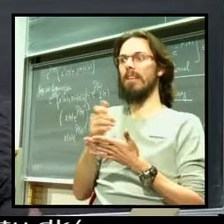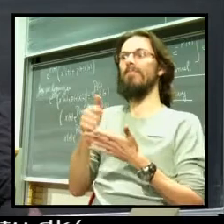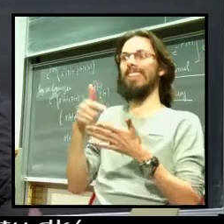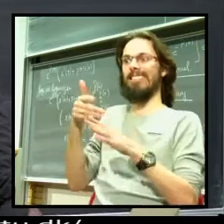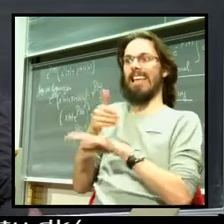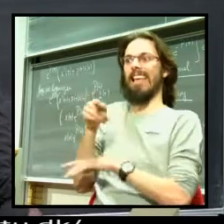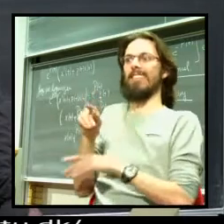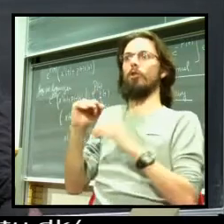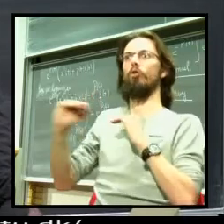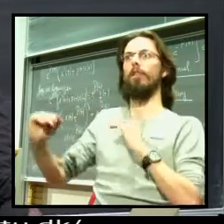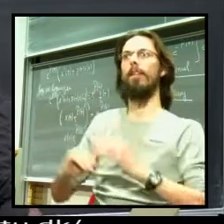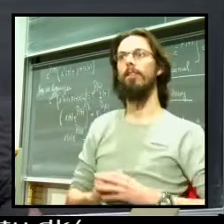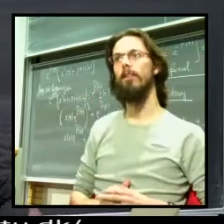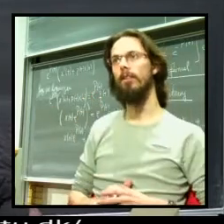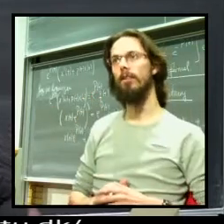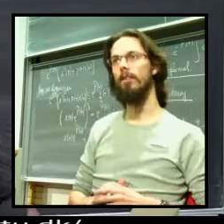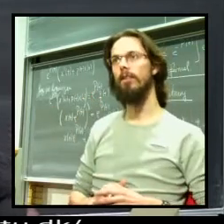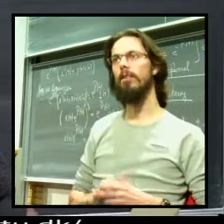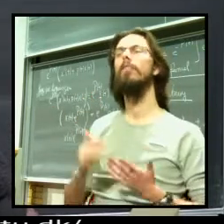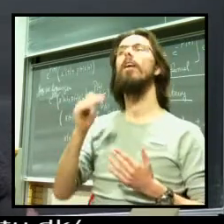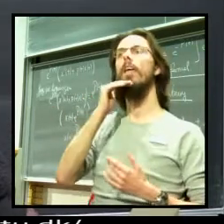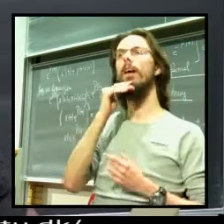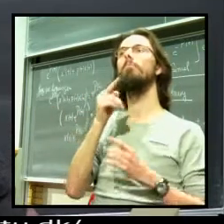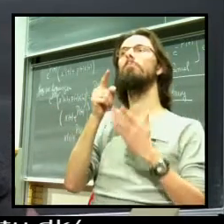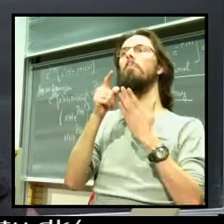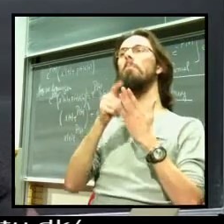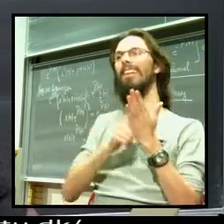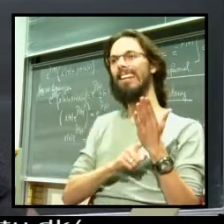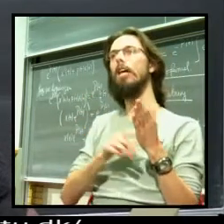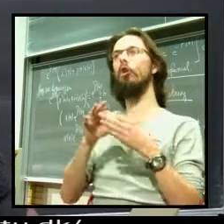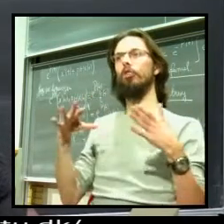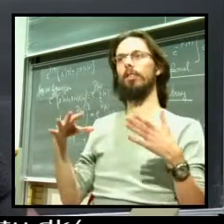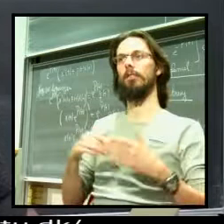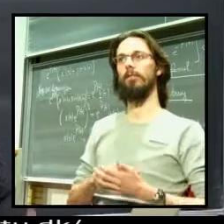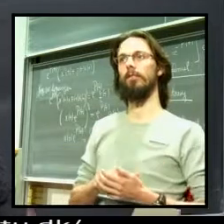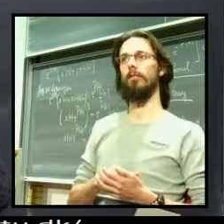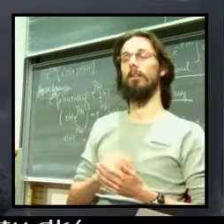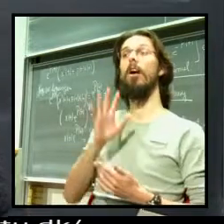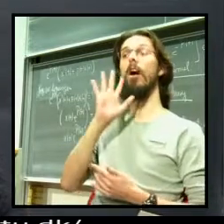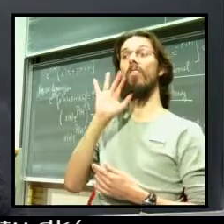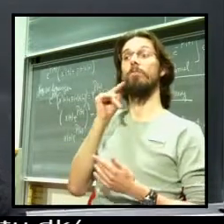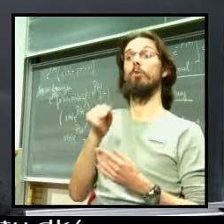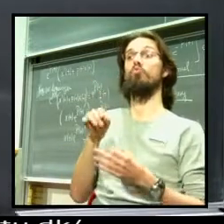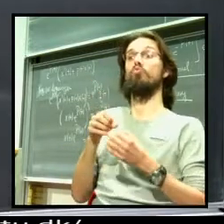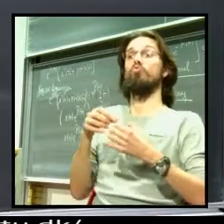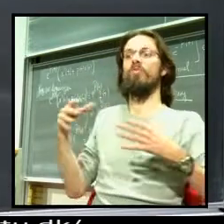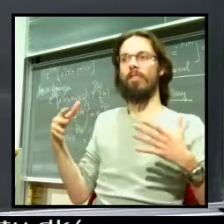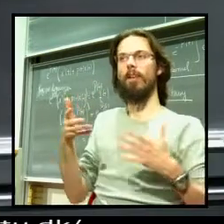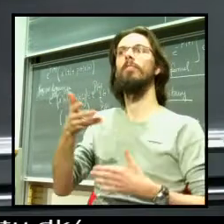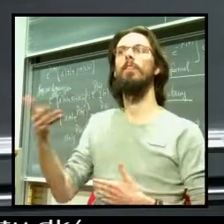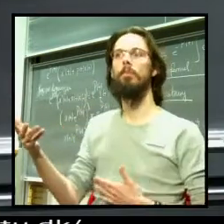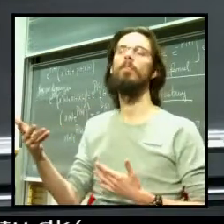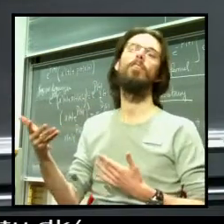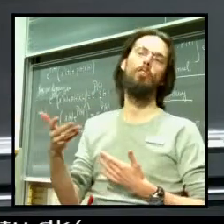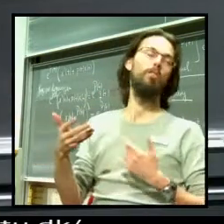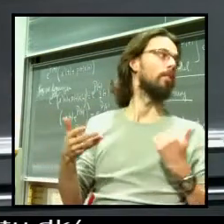konstanten. Og det hedder en betinget løsning. Så hvis vi nu lige udvider vores eksempel, så kunne det være det